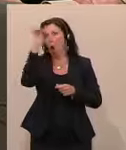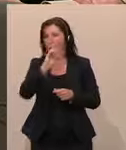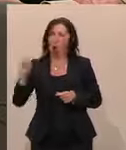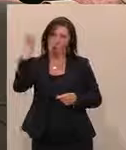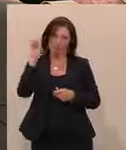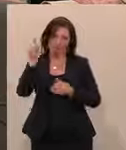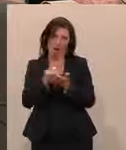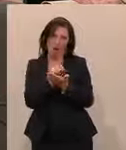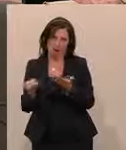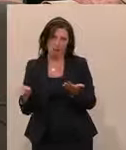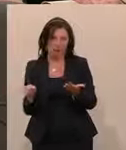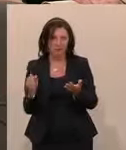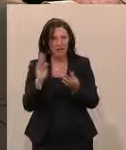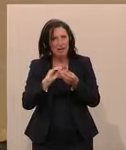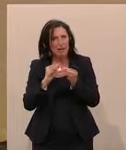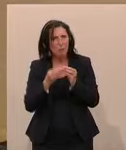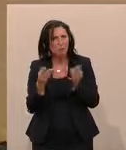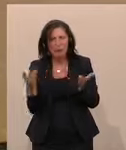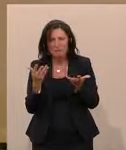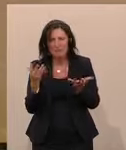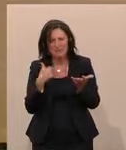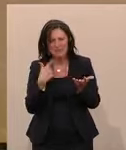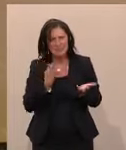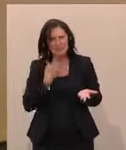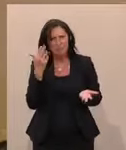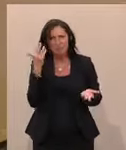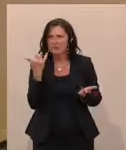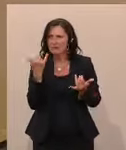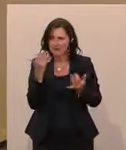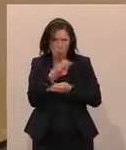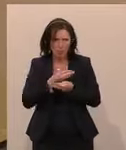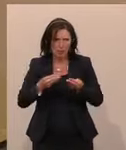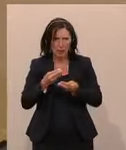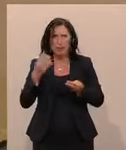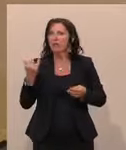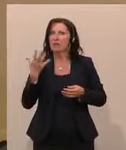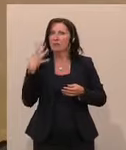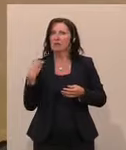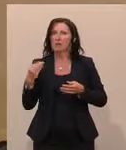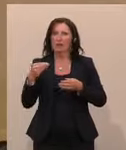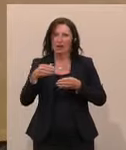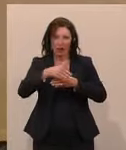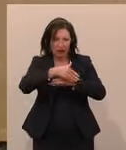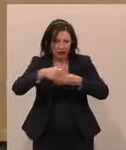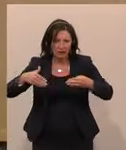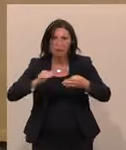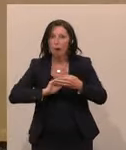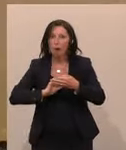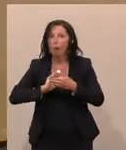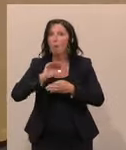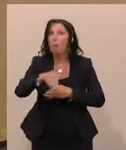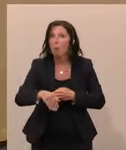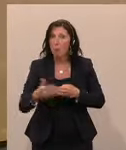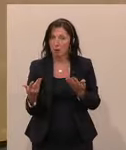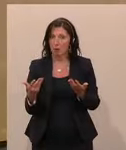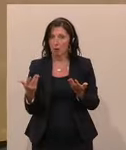Das Problem ist, dass ich mich frage, wie wir denn damit umgehen, wenn jedes Mal diese rote Linie überschritten wird, die aufgestellt wird. Und wie unglaubwürdig